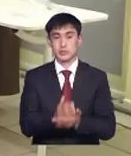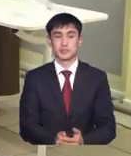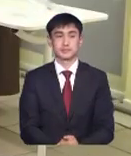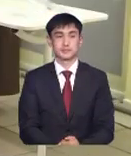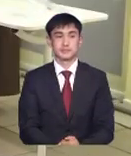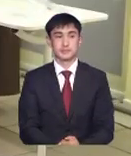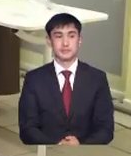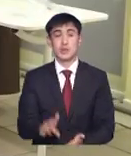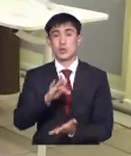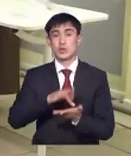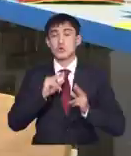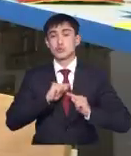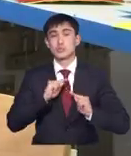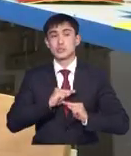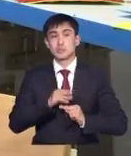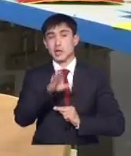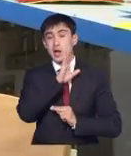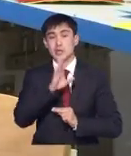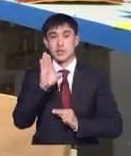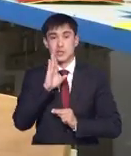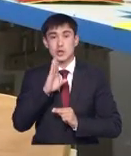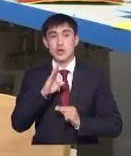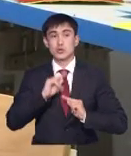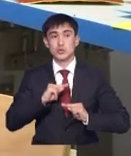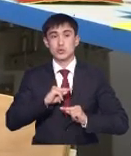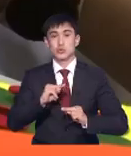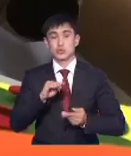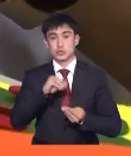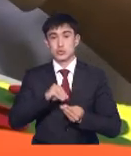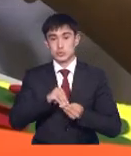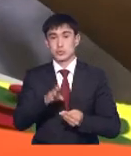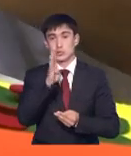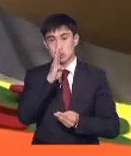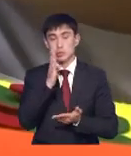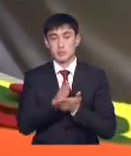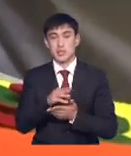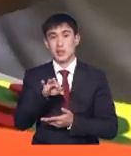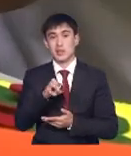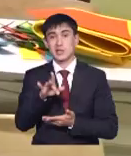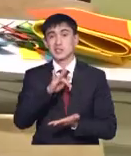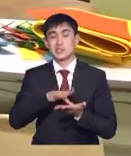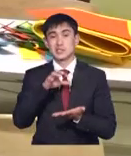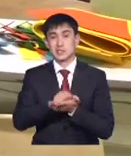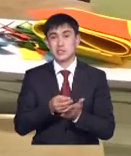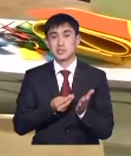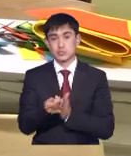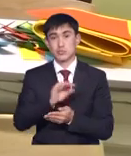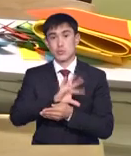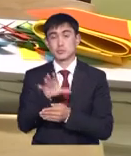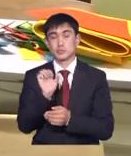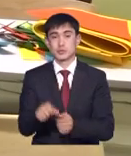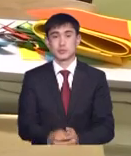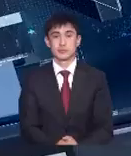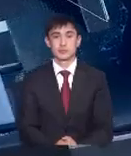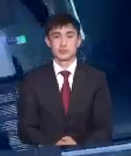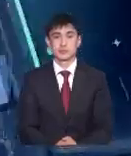Айта кетсек, орталықта жұмыс істеп жүрген аналар тұрақты жалақы алады. Оны Талғар аудандық мансап орталығы қамтамасыз етіп